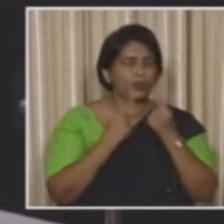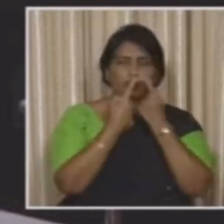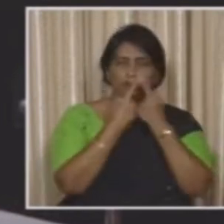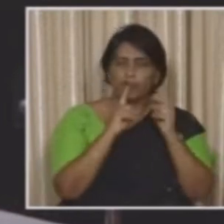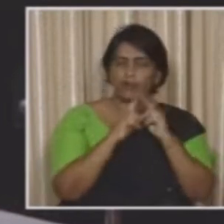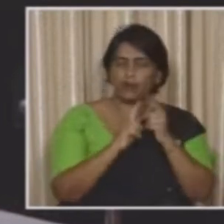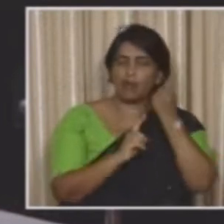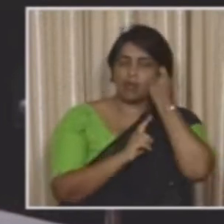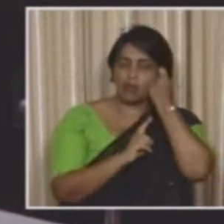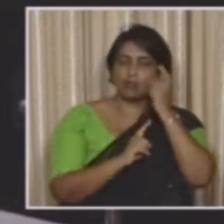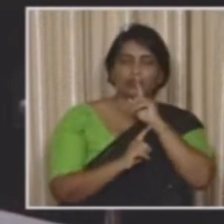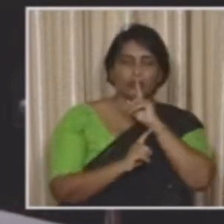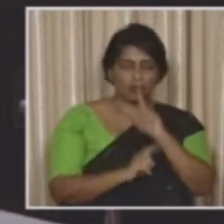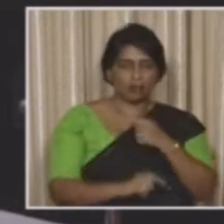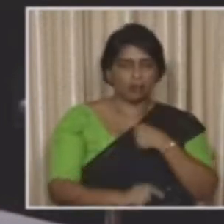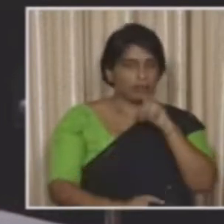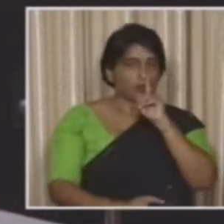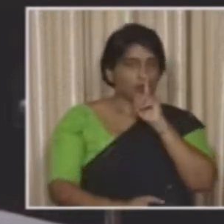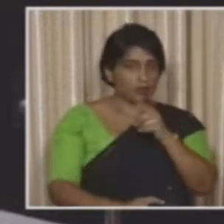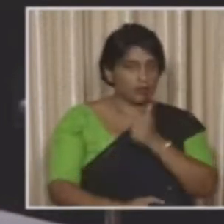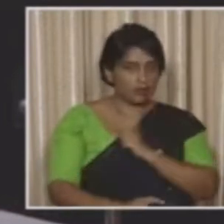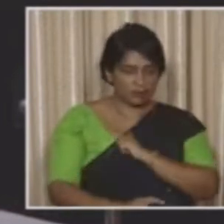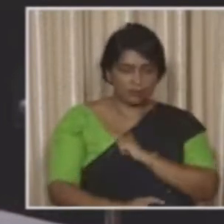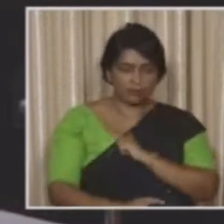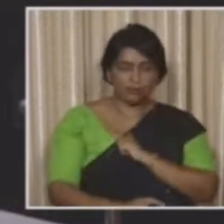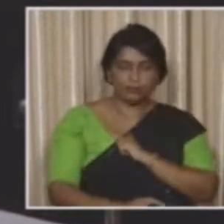අදහස් ඉදිරිපත් කරා. මම ඔබතුමාට කියන්න කැමතියි